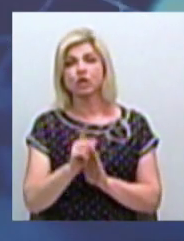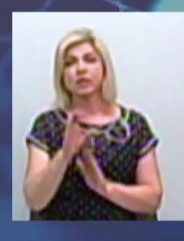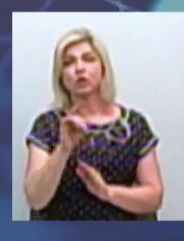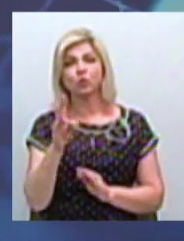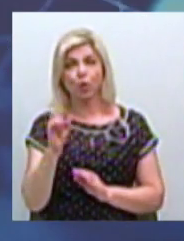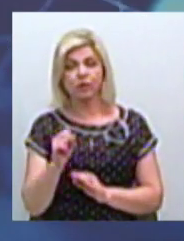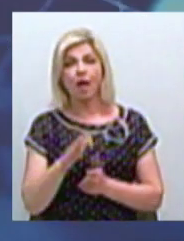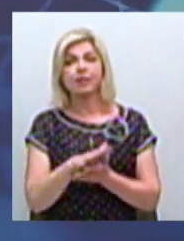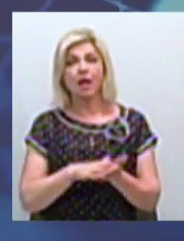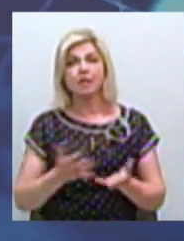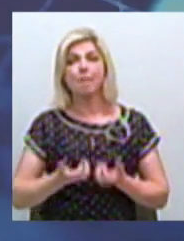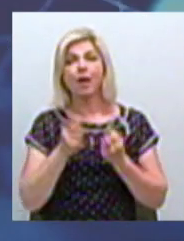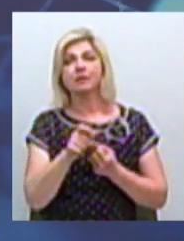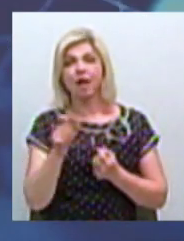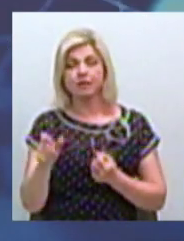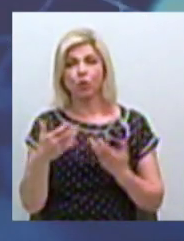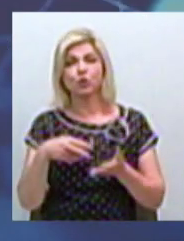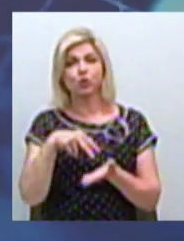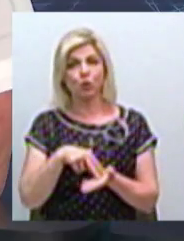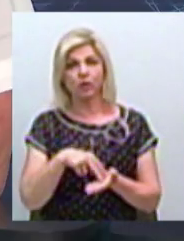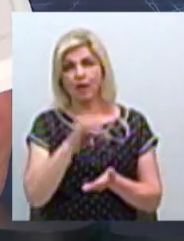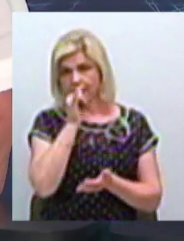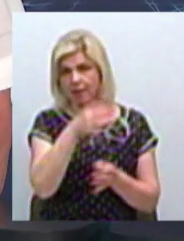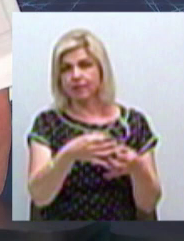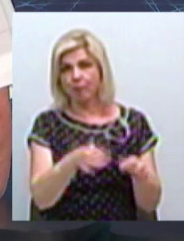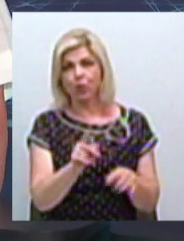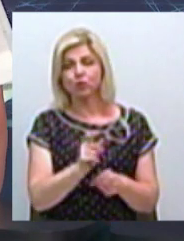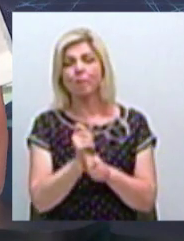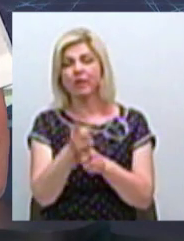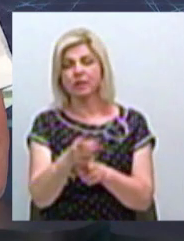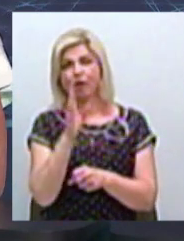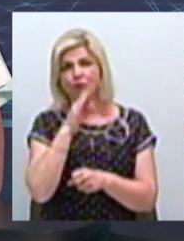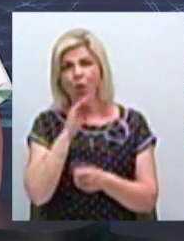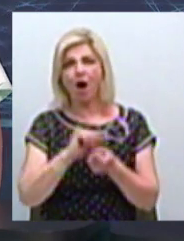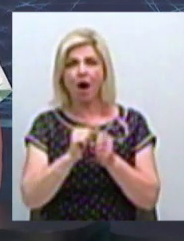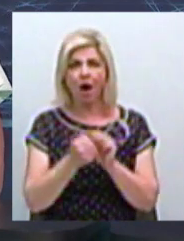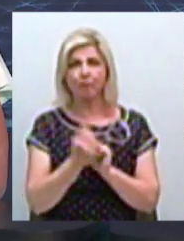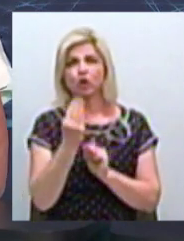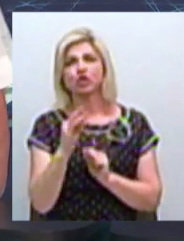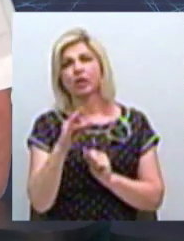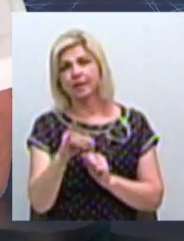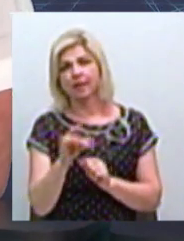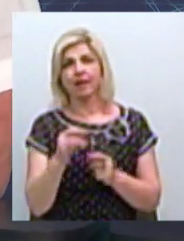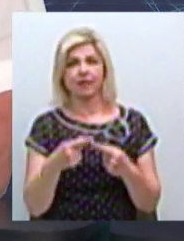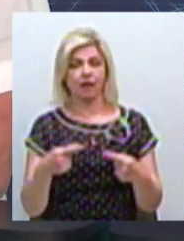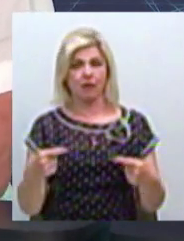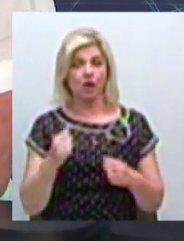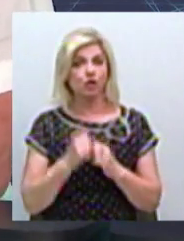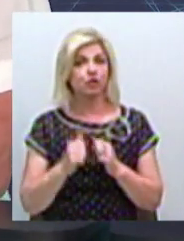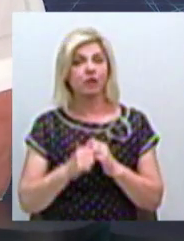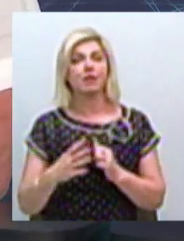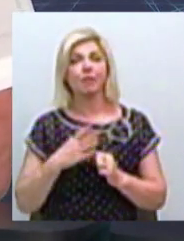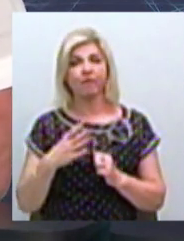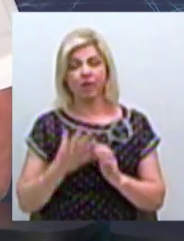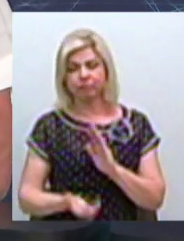Далі спасателі стоять, вже не допускають, щоб кидали в воду там камні, шини і так далі. А часто буває, що